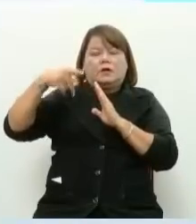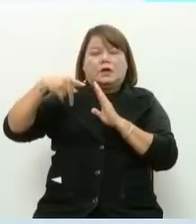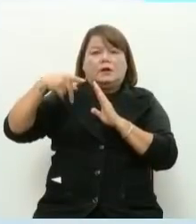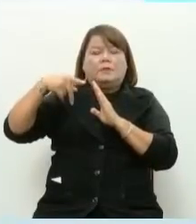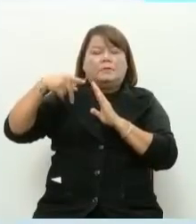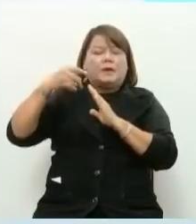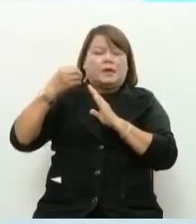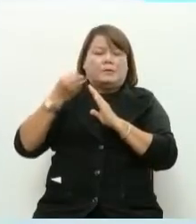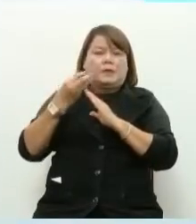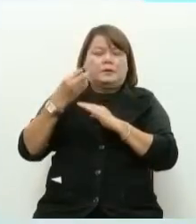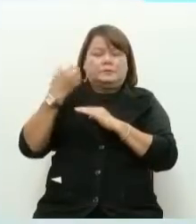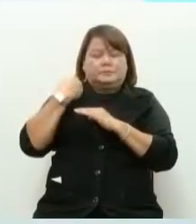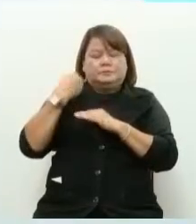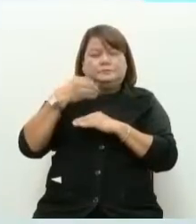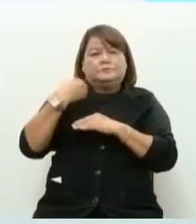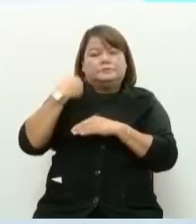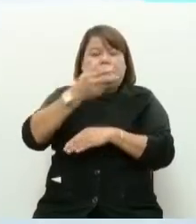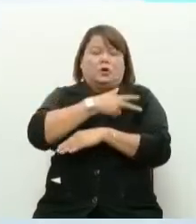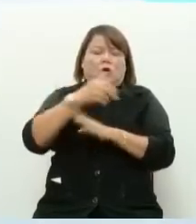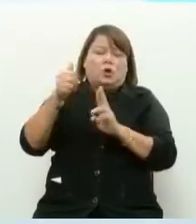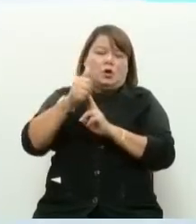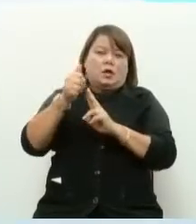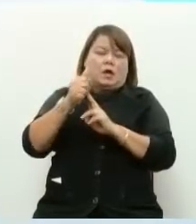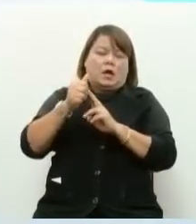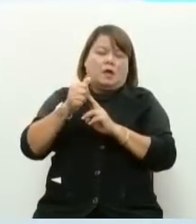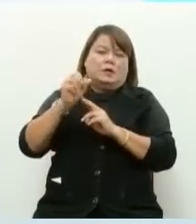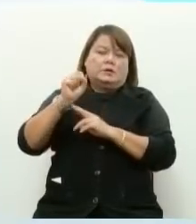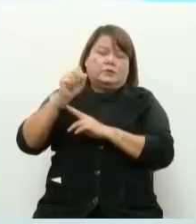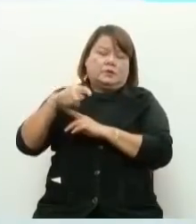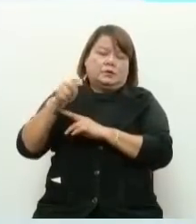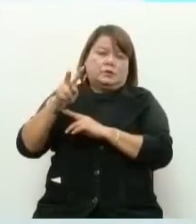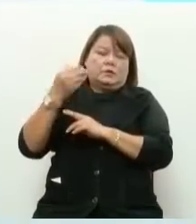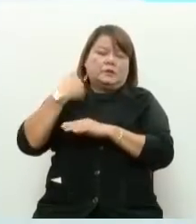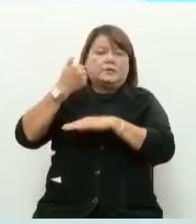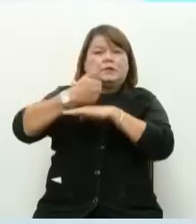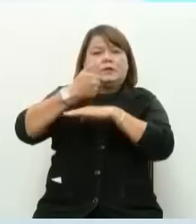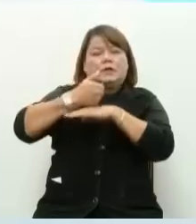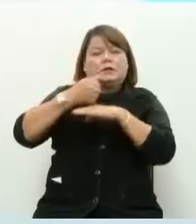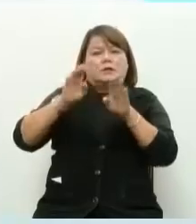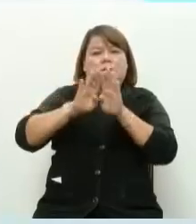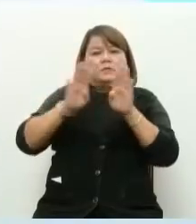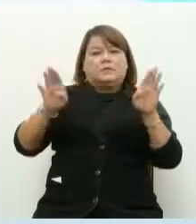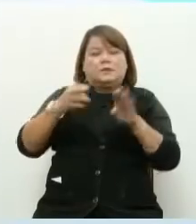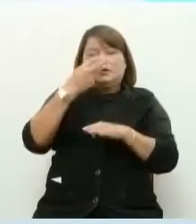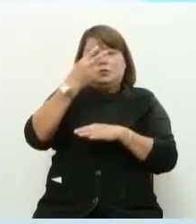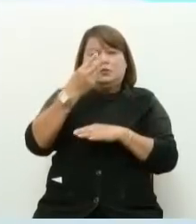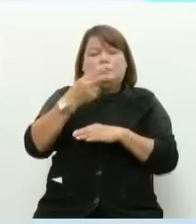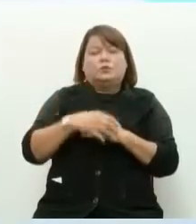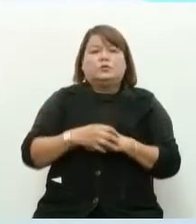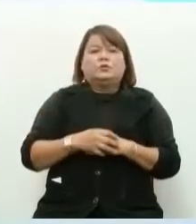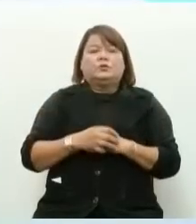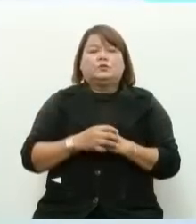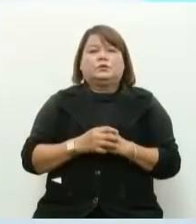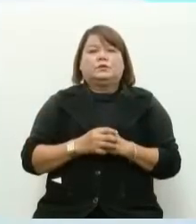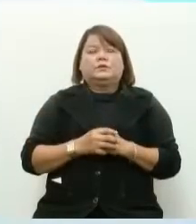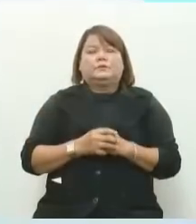โดยท่านดร.พัฒนาทวีดลรองเลขาธิการคณะกรรมการการศึกษาขั้นพื้นฐานเป็นประธานในพิธีบรรยากาศในงานจะเป็นอย่างไรนั้นไปติดตามรับ